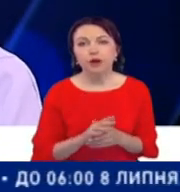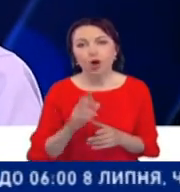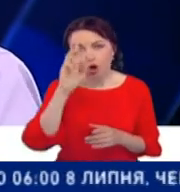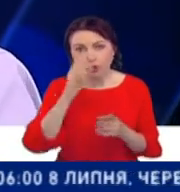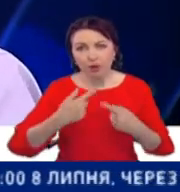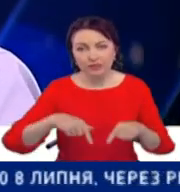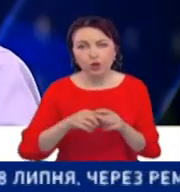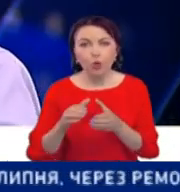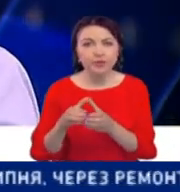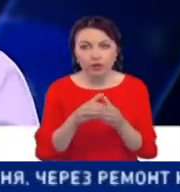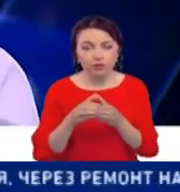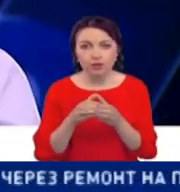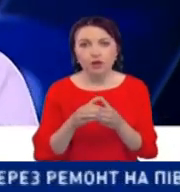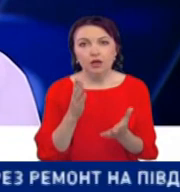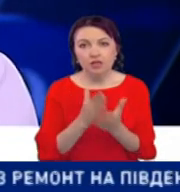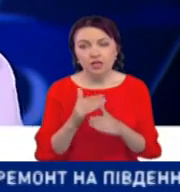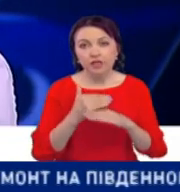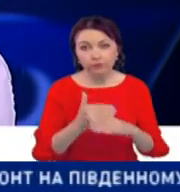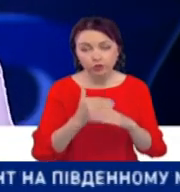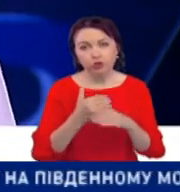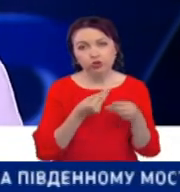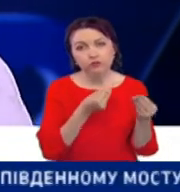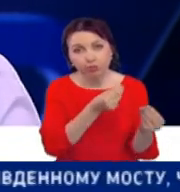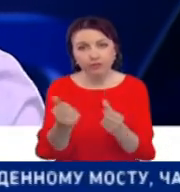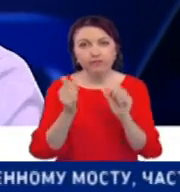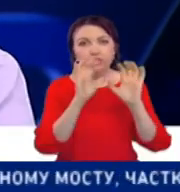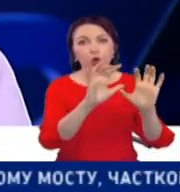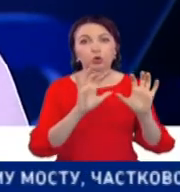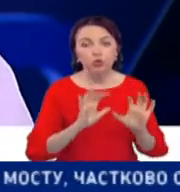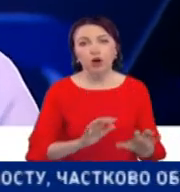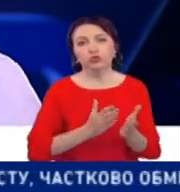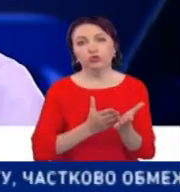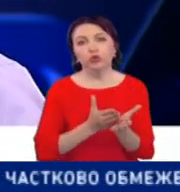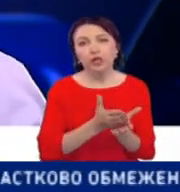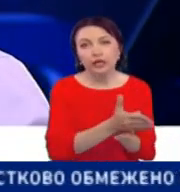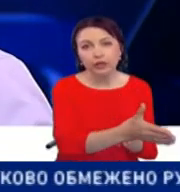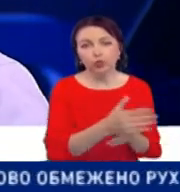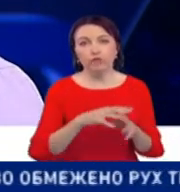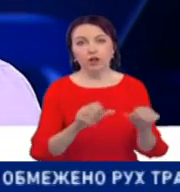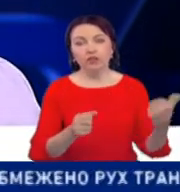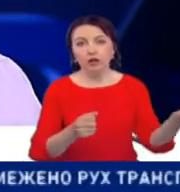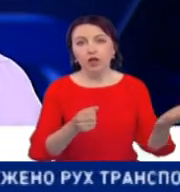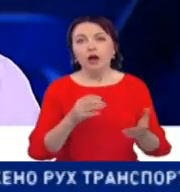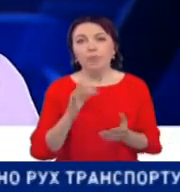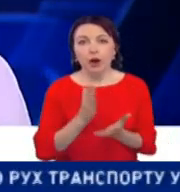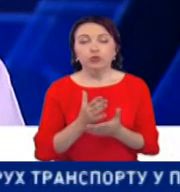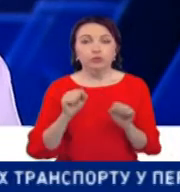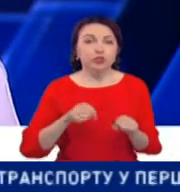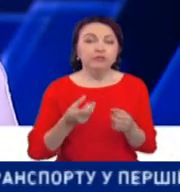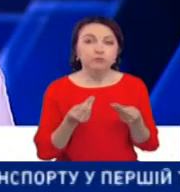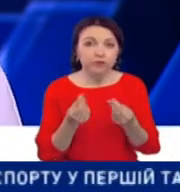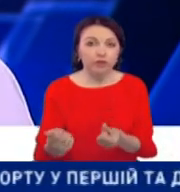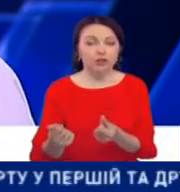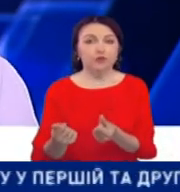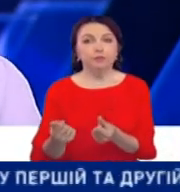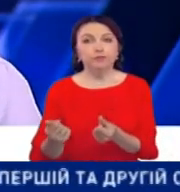громадські об'єднання мають рівнозначний вплив на законодавчу гілку влади, мають можливість впливати. Тобто в рамках